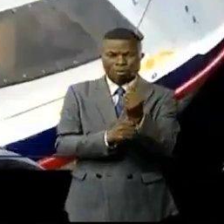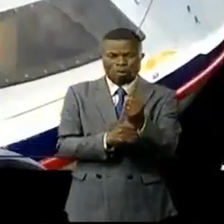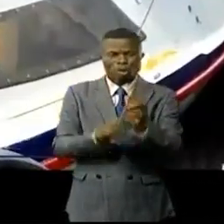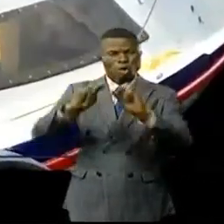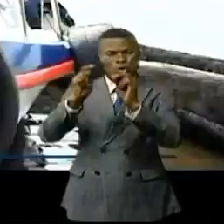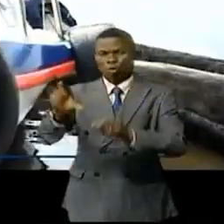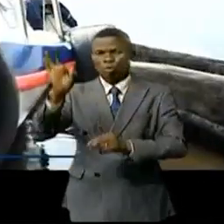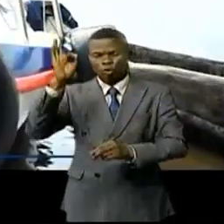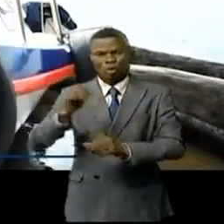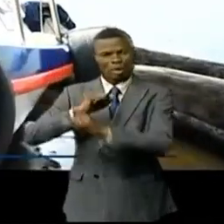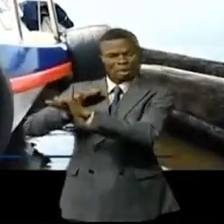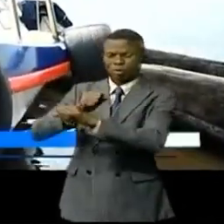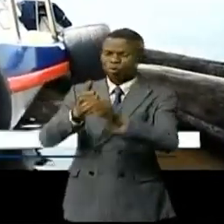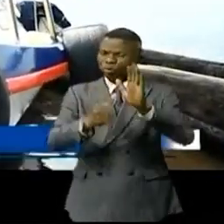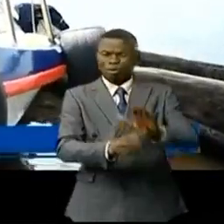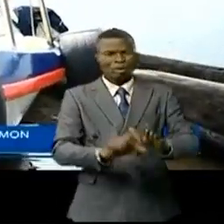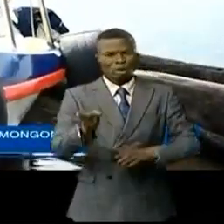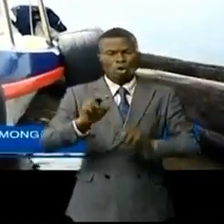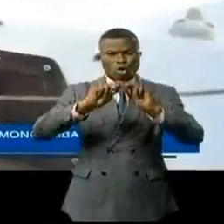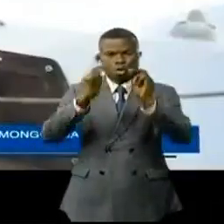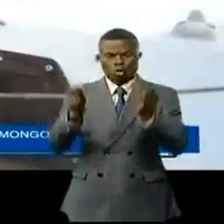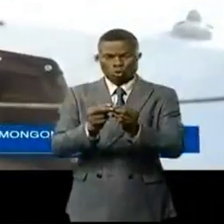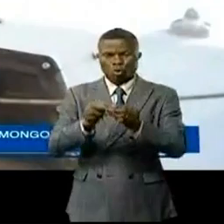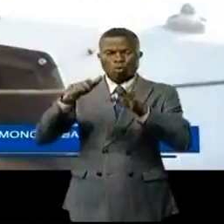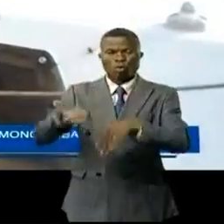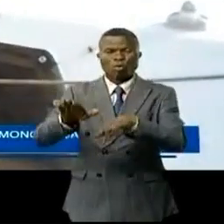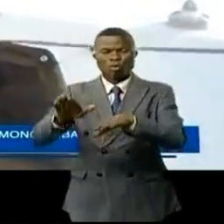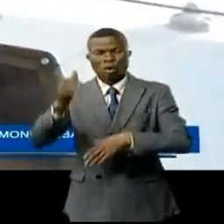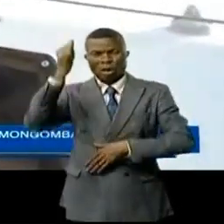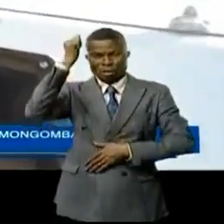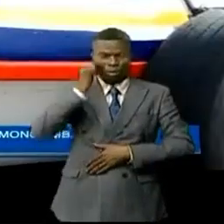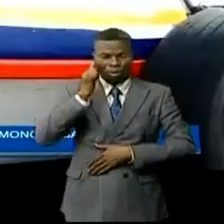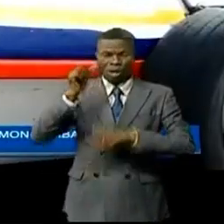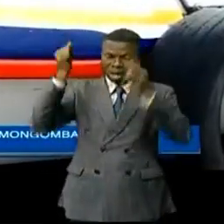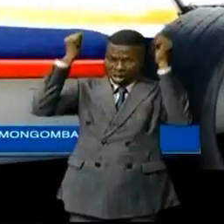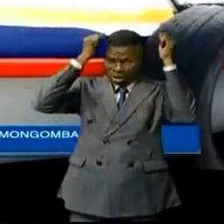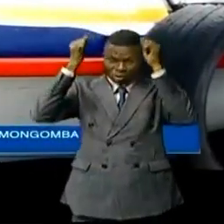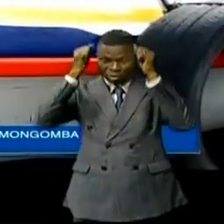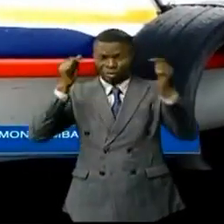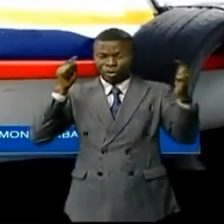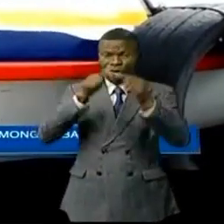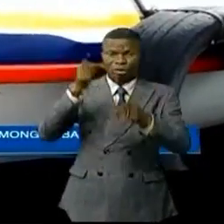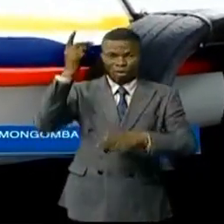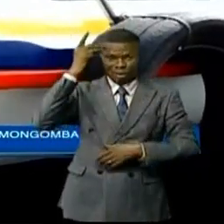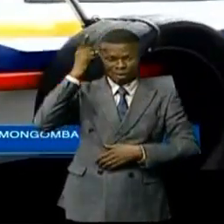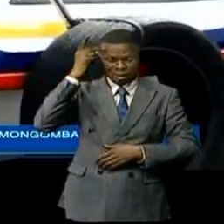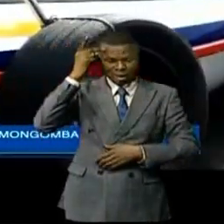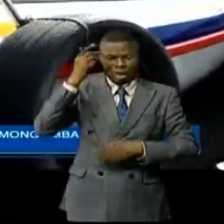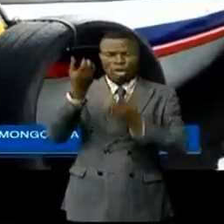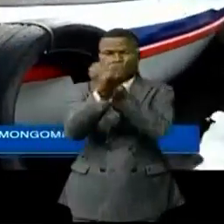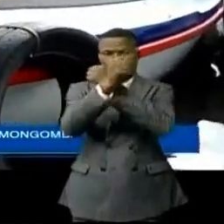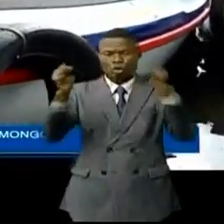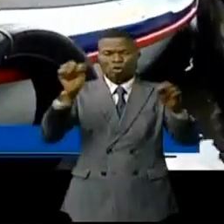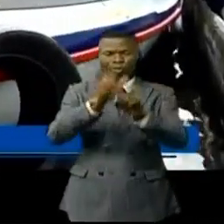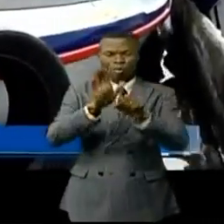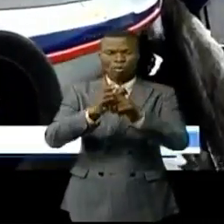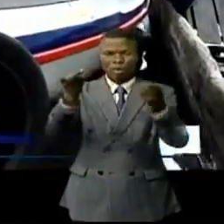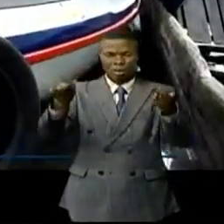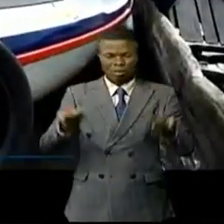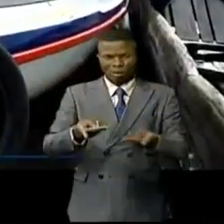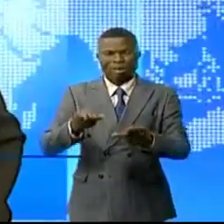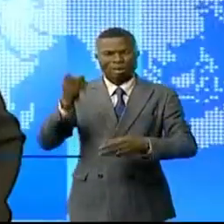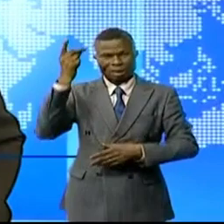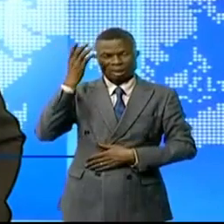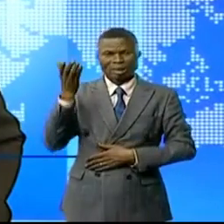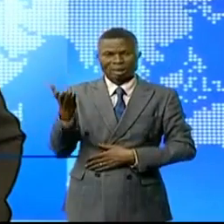catégorie. Développer un réseau de transport fluvial à partir de Maloku serait désengorger certains espaces urbains de la